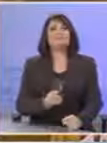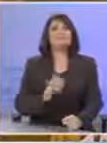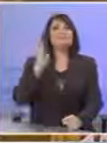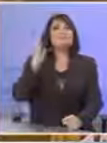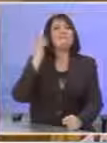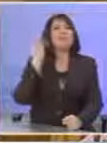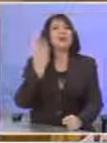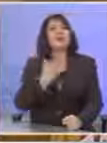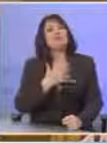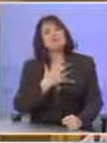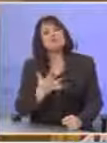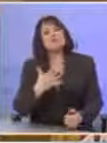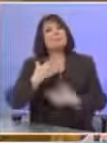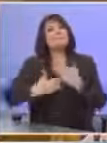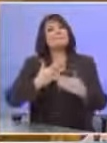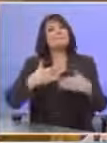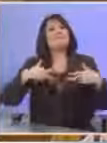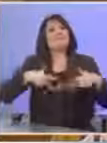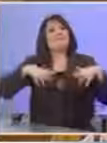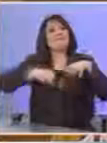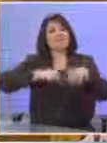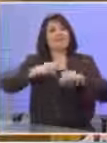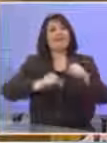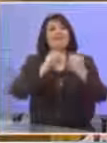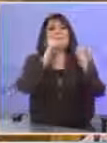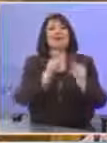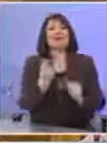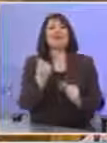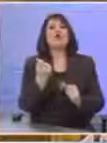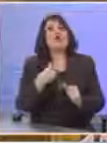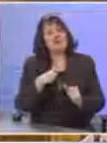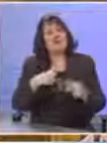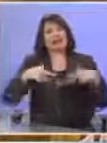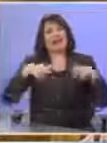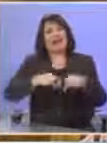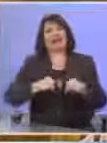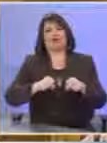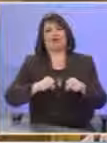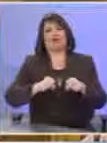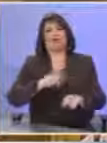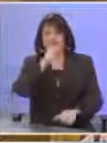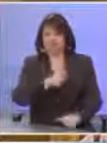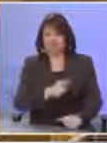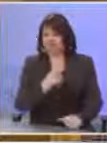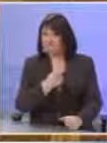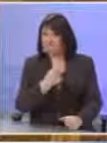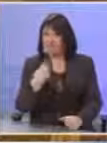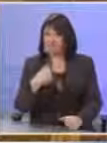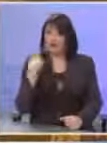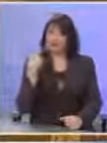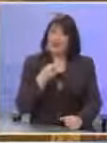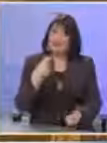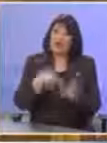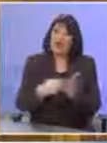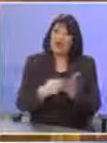παλαιό, παραδοσιακό κρατικιστικό μοντέλο οικονομίας. Από τη μία πλευρά, 100% προκαταβολές